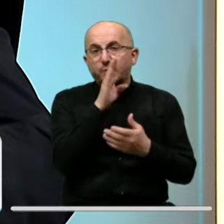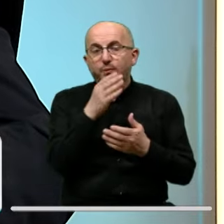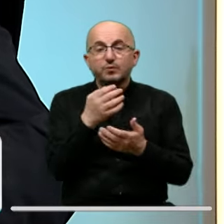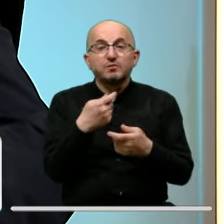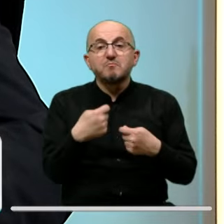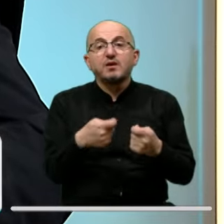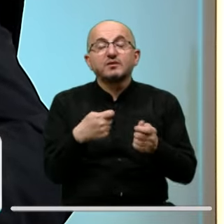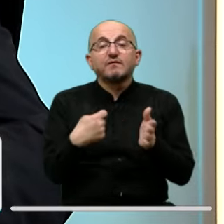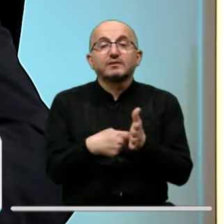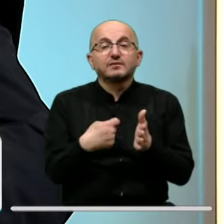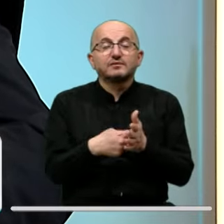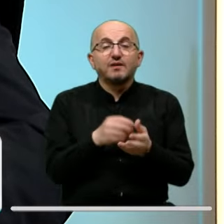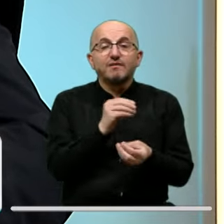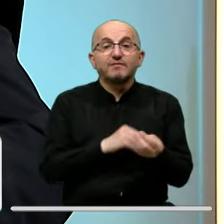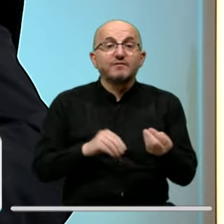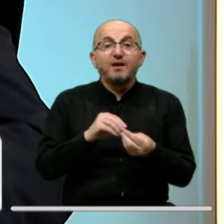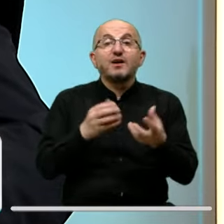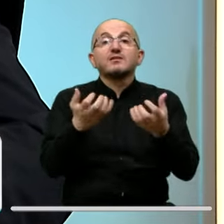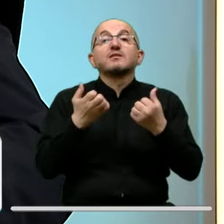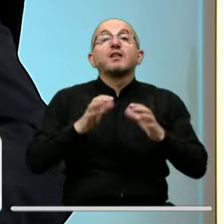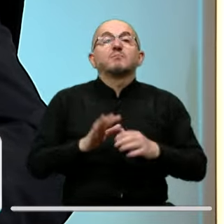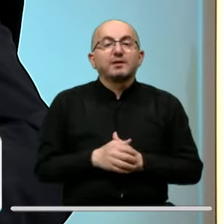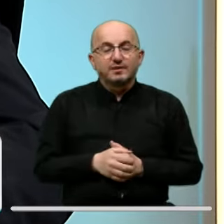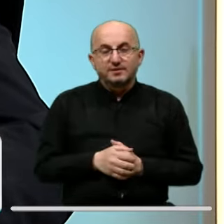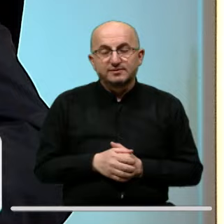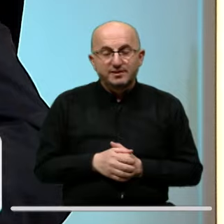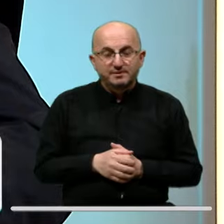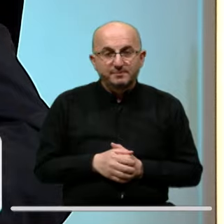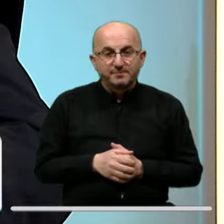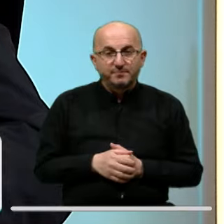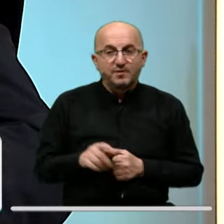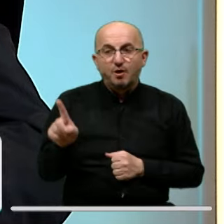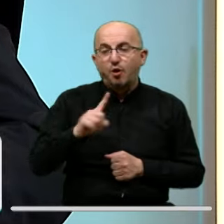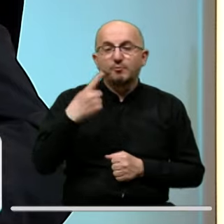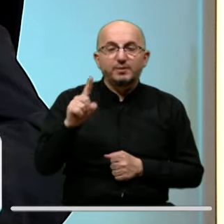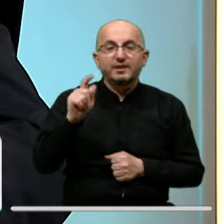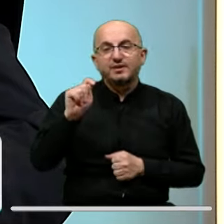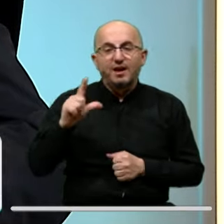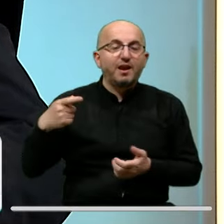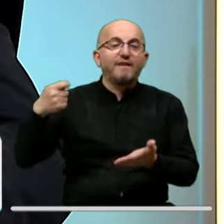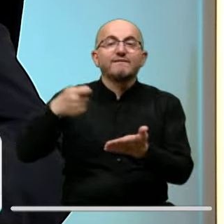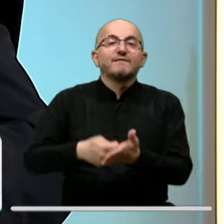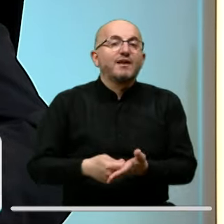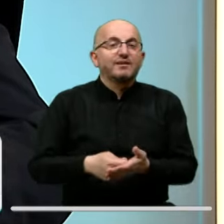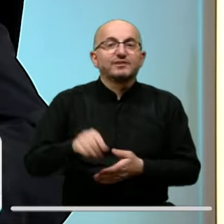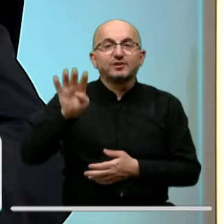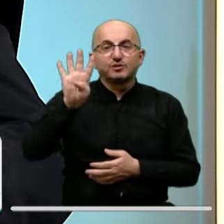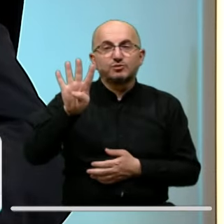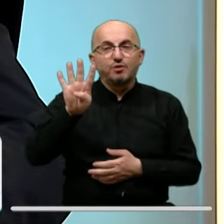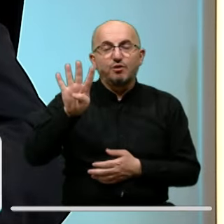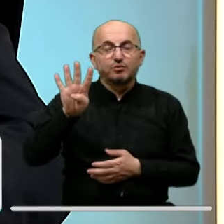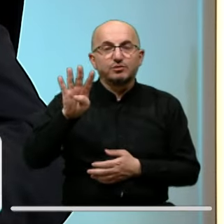adında bir faiz Almazlarsa Hı hı Yani diyelim ki 10.000 L verdi 4 eşit taksitte öde